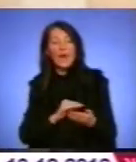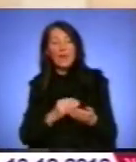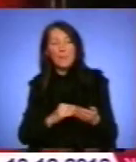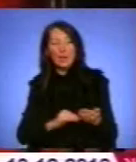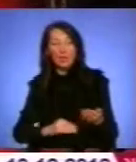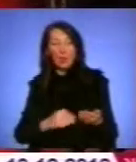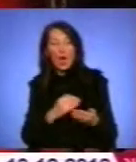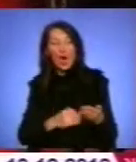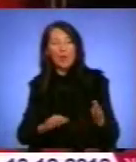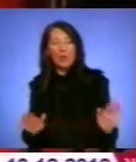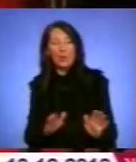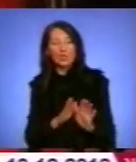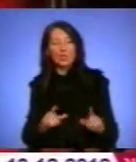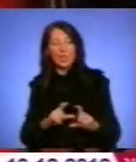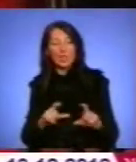музичних шкіл.